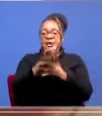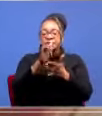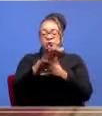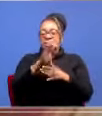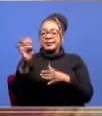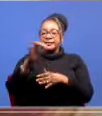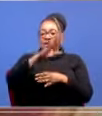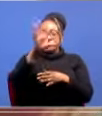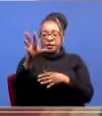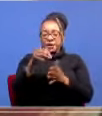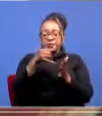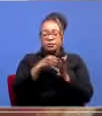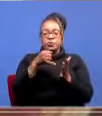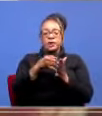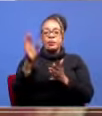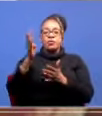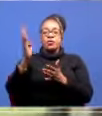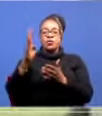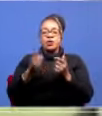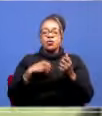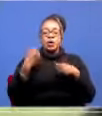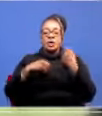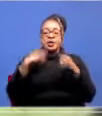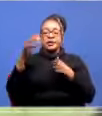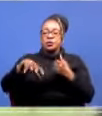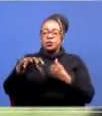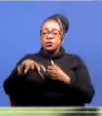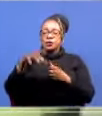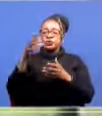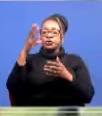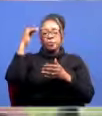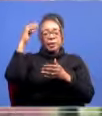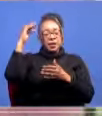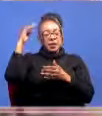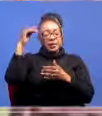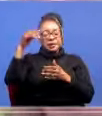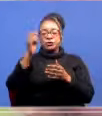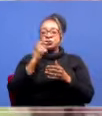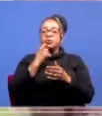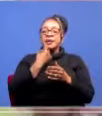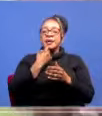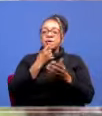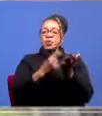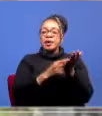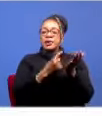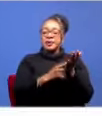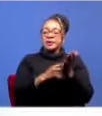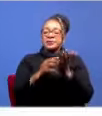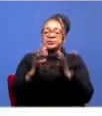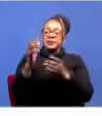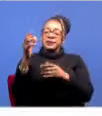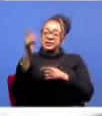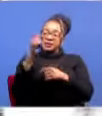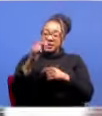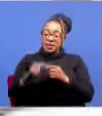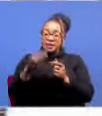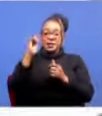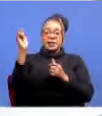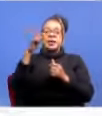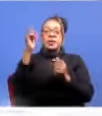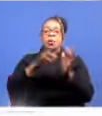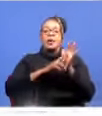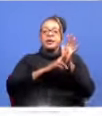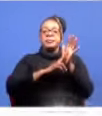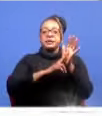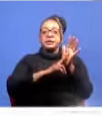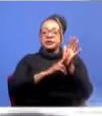Mashariki ikiwemo Burundi, Rwanda, Congo, Somalia, Sudan Kusini, Uganda, Muungano wa Tanzania na Kenya ziliwakilishwa.